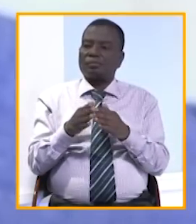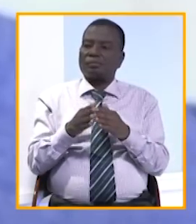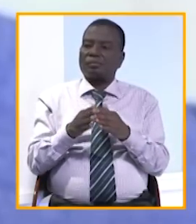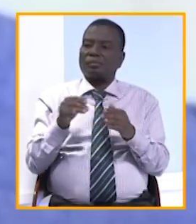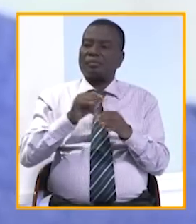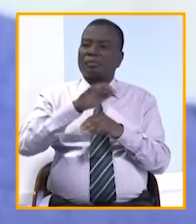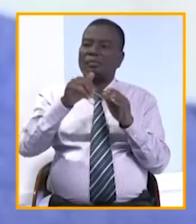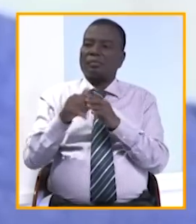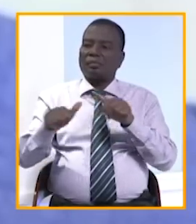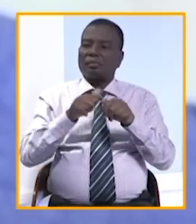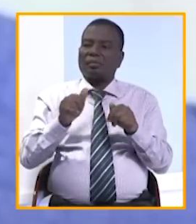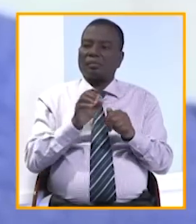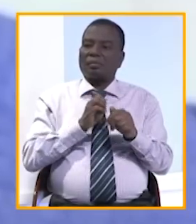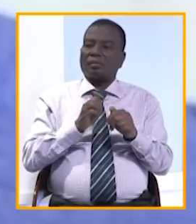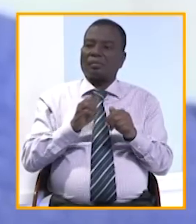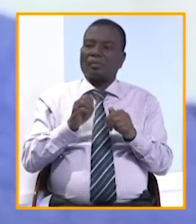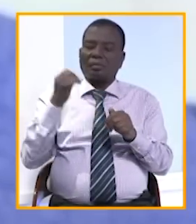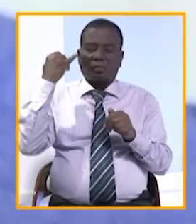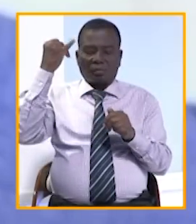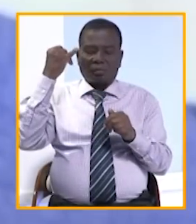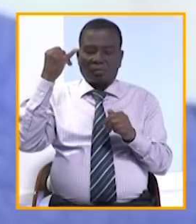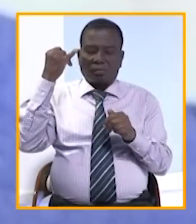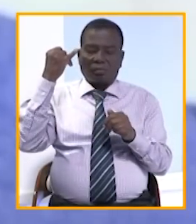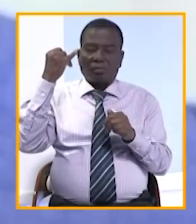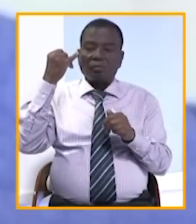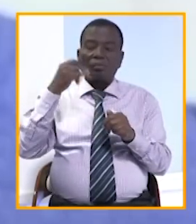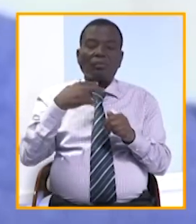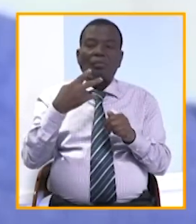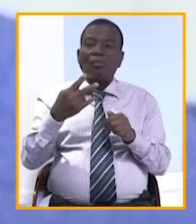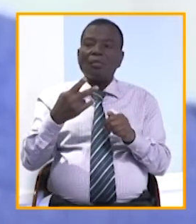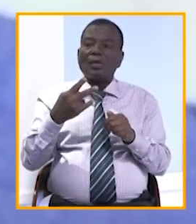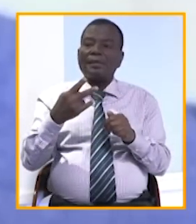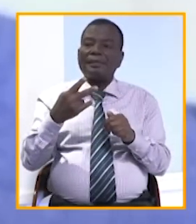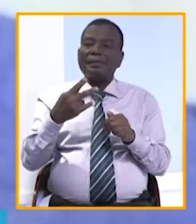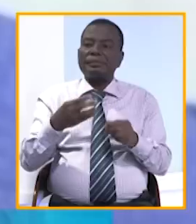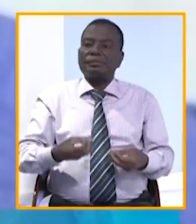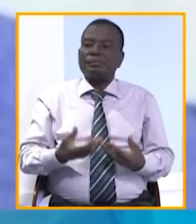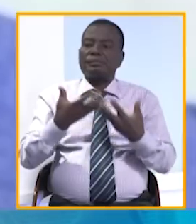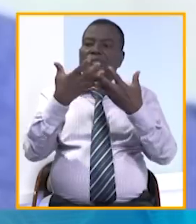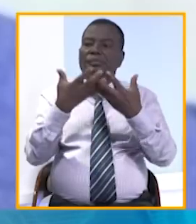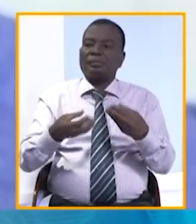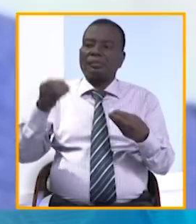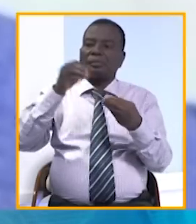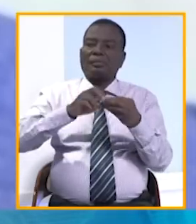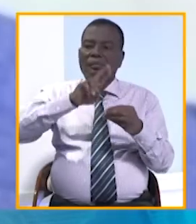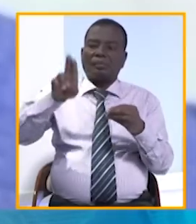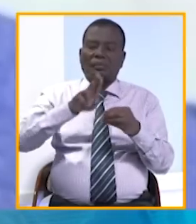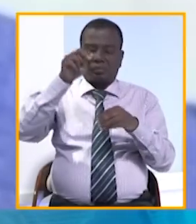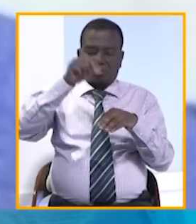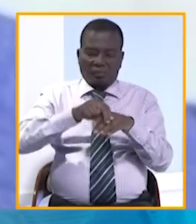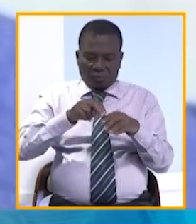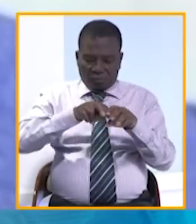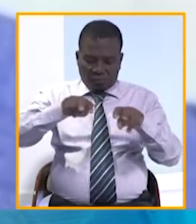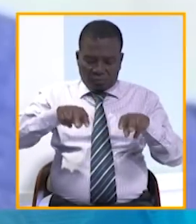c'est l'ensemble des actions et initiatives visant à promouvoir et à accroître l'utilisation des ressources